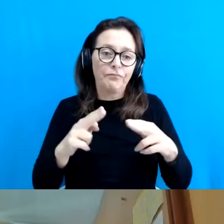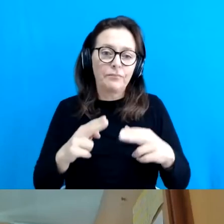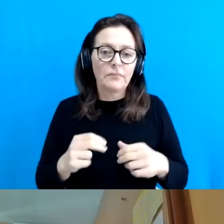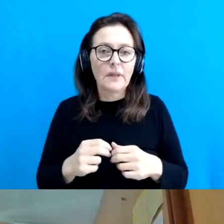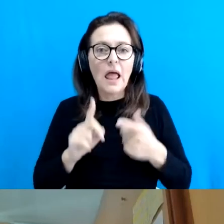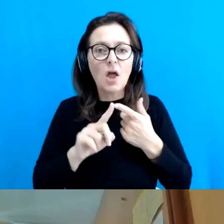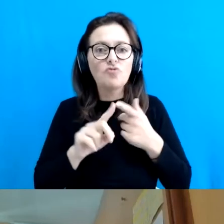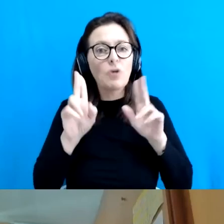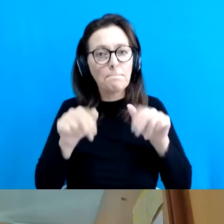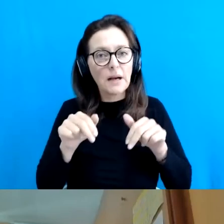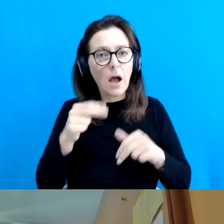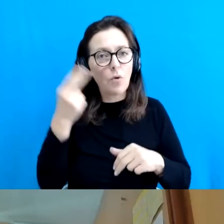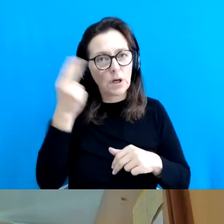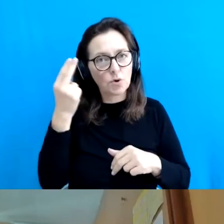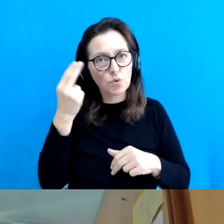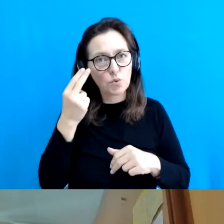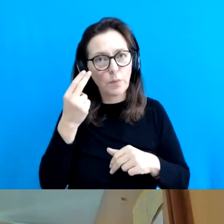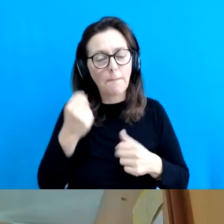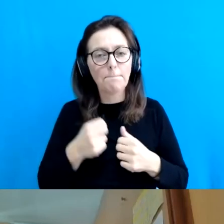Če vas prav razumem, ste vprašala,